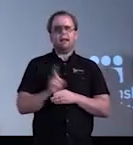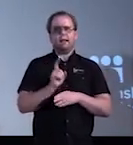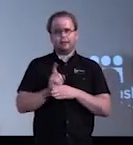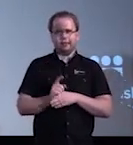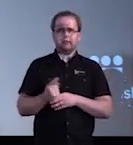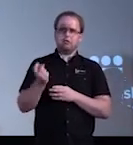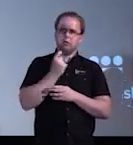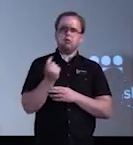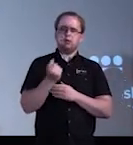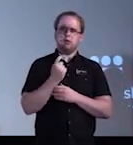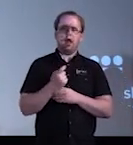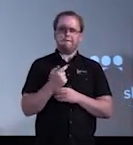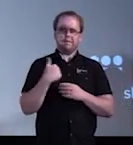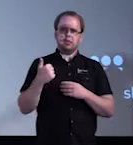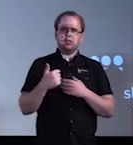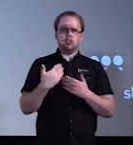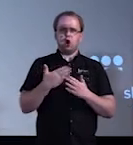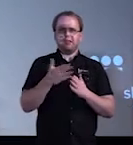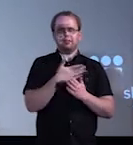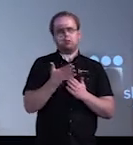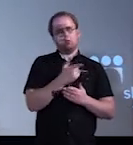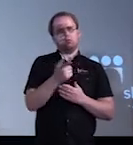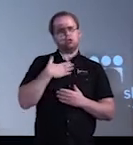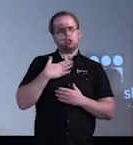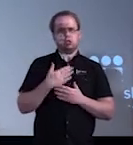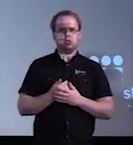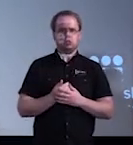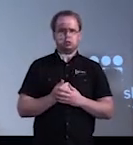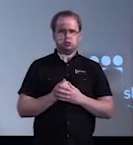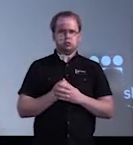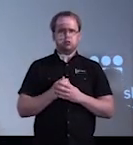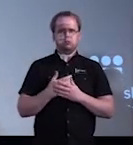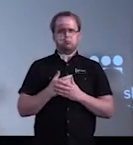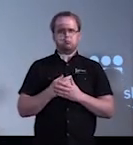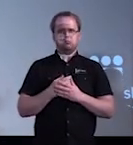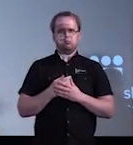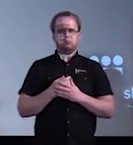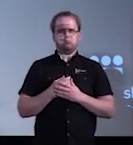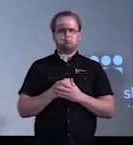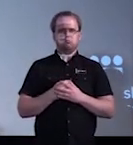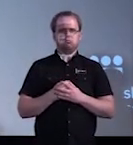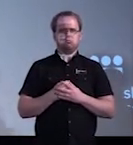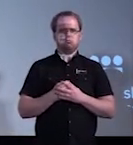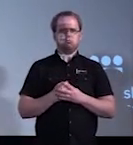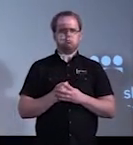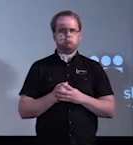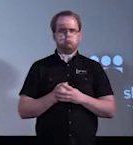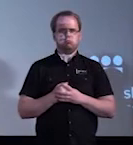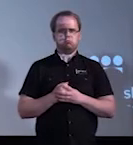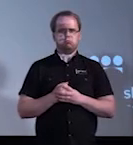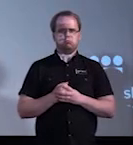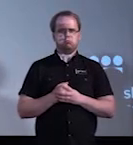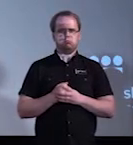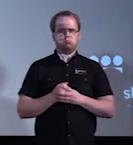att det är det vi gör. Nej, vi kommer inte göra det. Och det får ni ju granska oss för. Gjorde vi det eller inte? Mm. Och nu